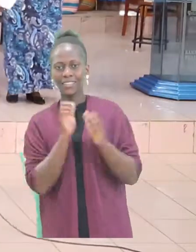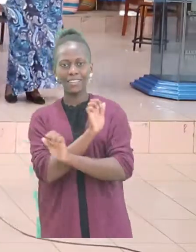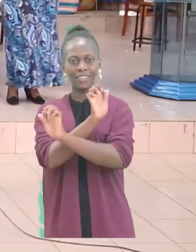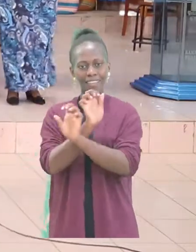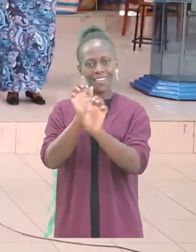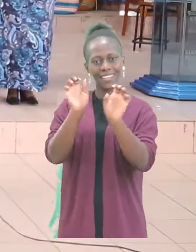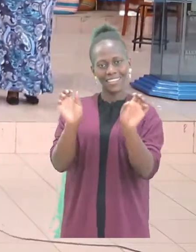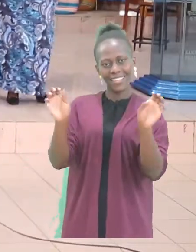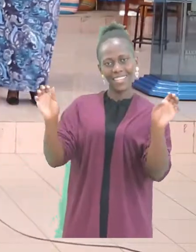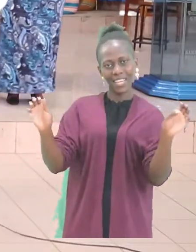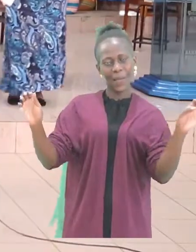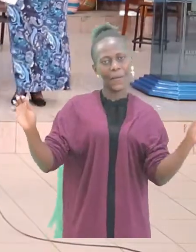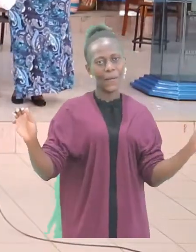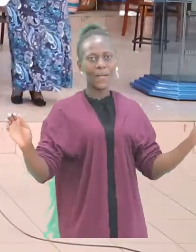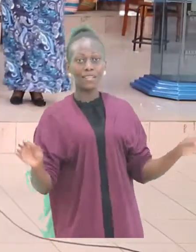wa milele.